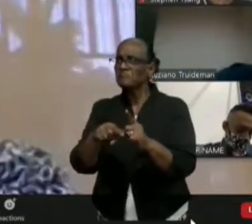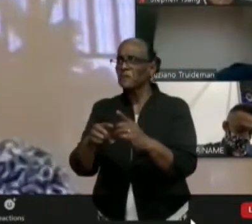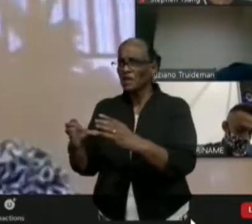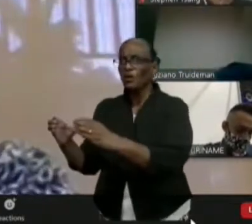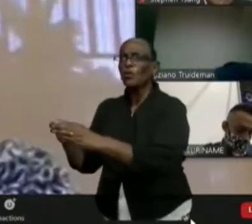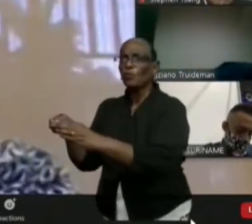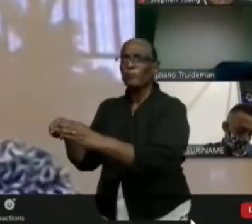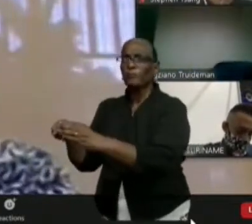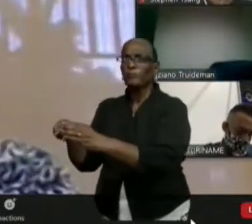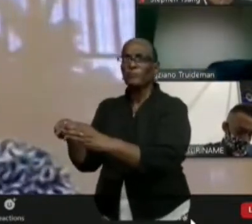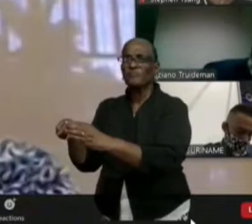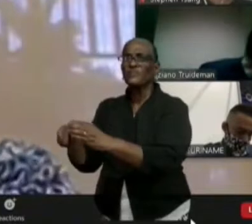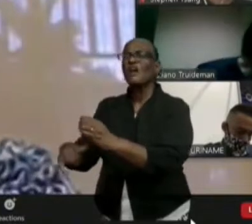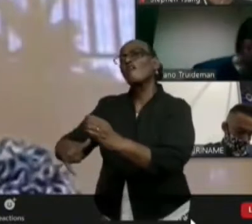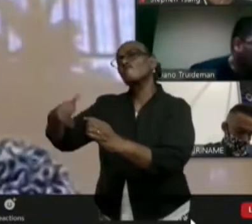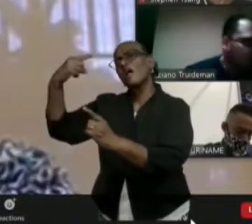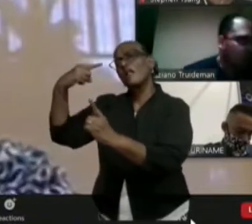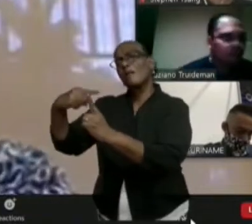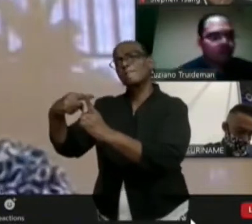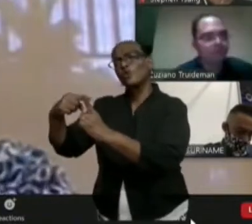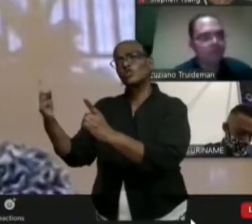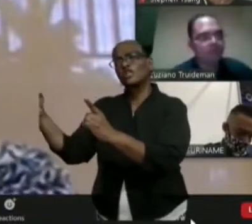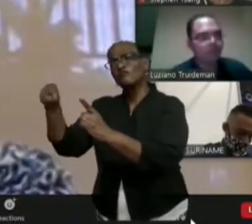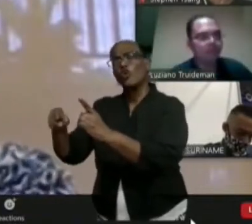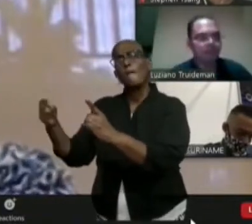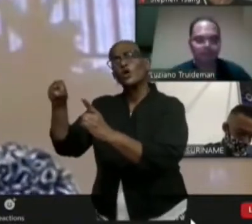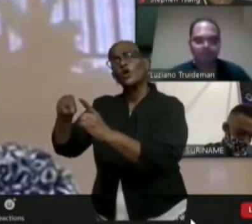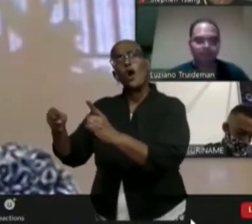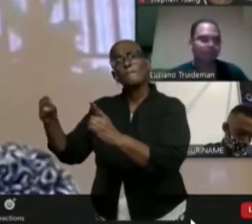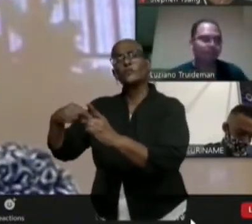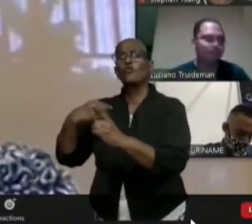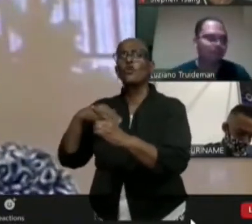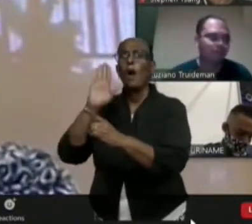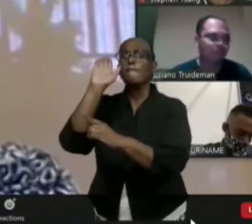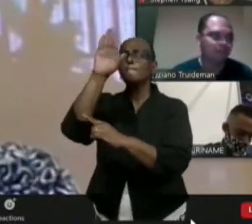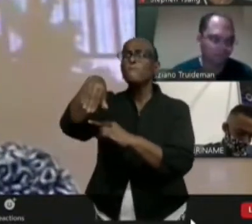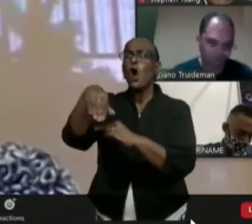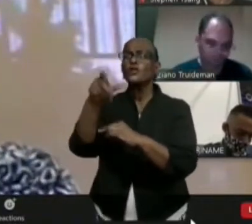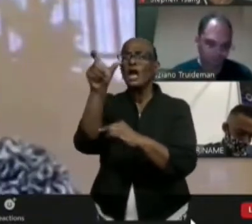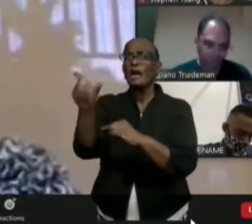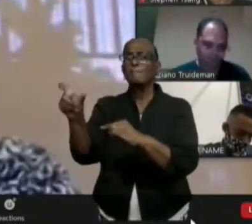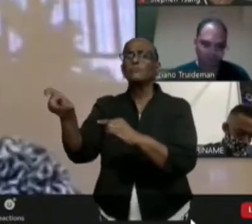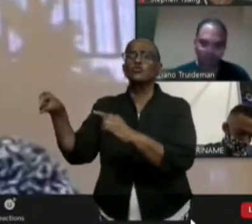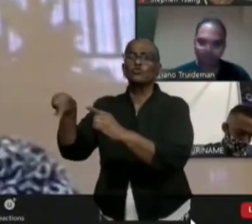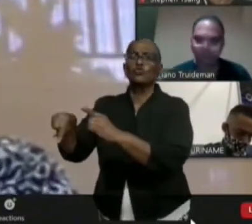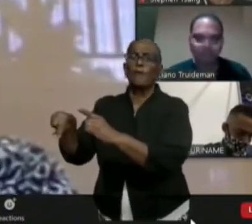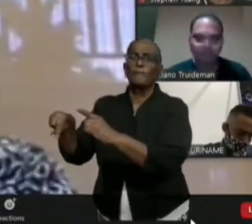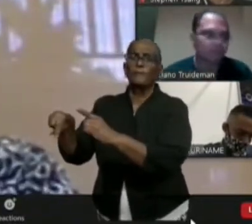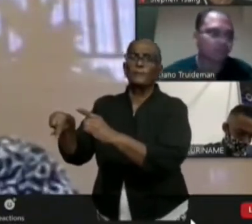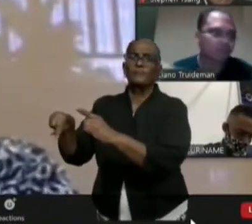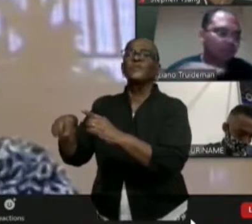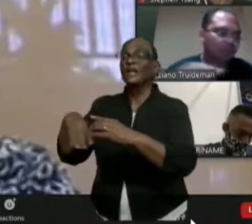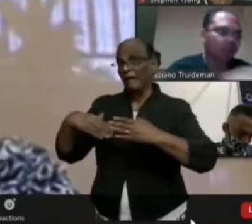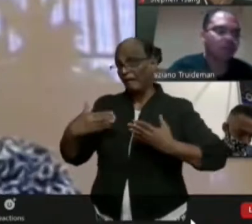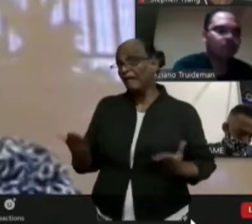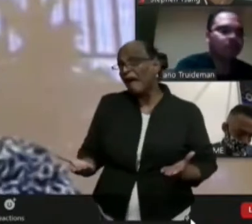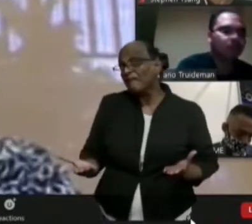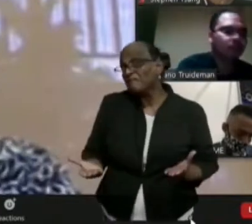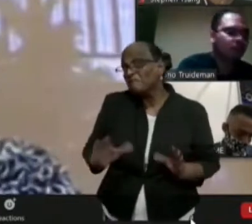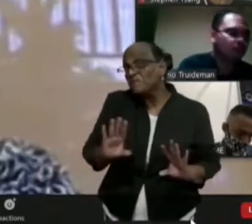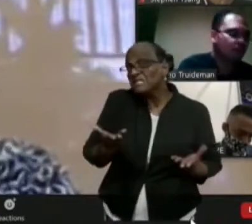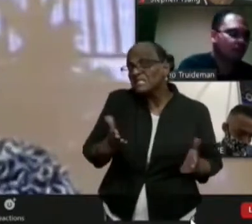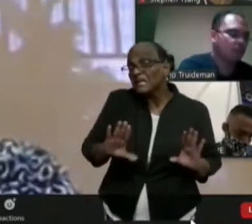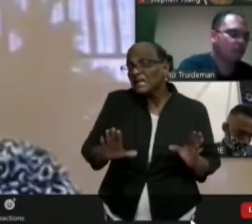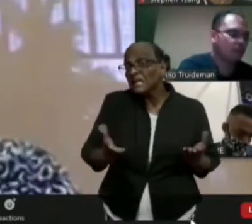waarbij we dus veel positiever zien binnenkomen en dat zijn dus ook buitenlanders, veelal. Dat kan ook te weten zijn of te